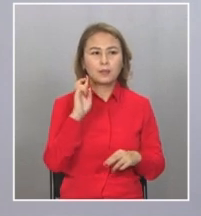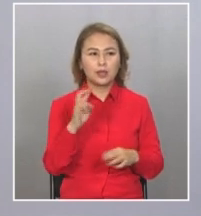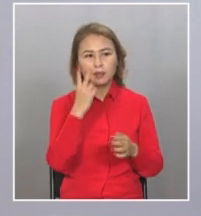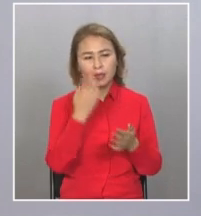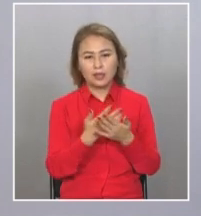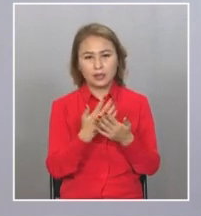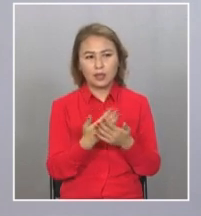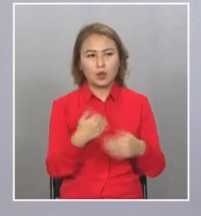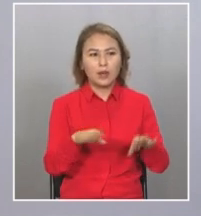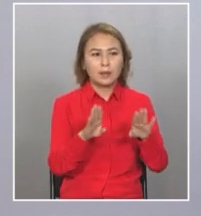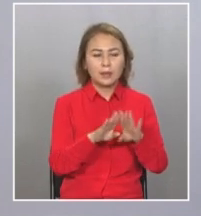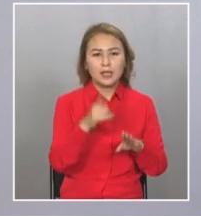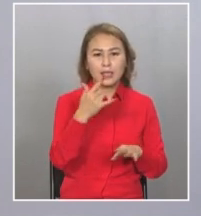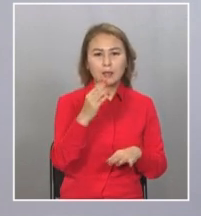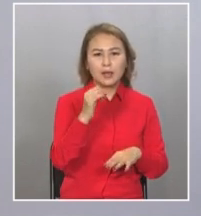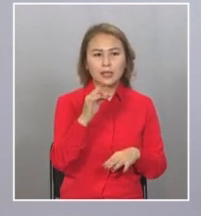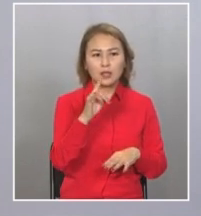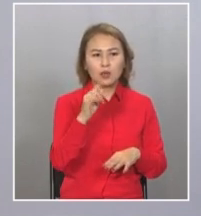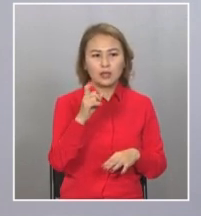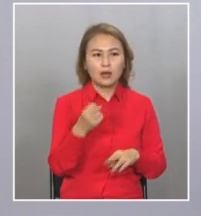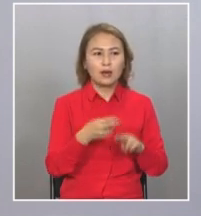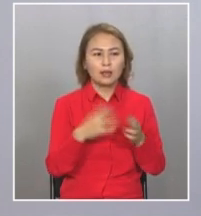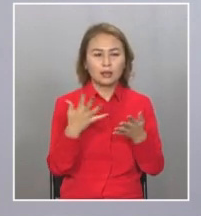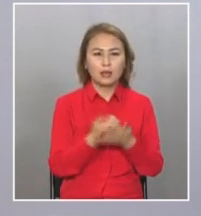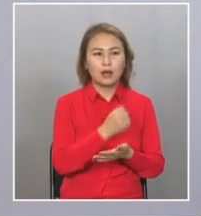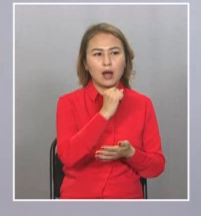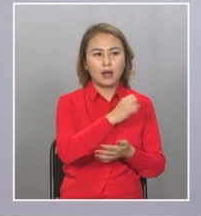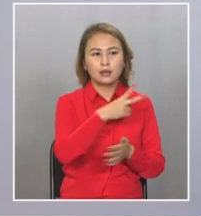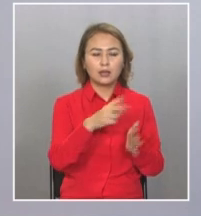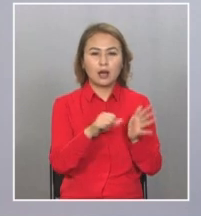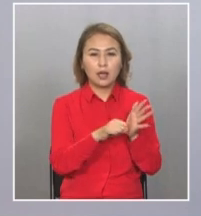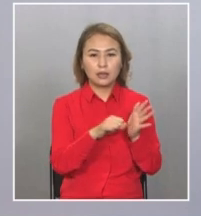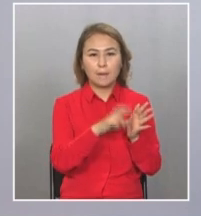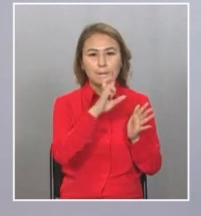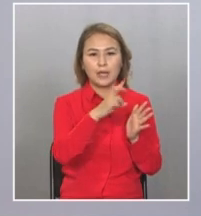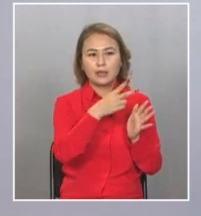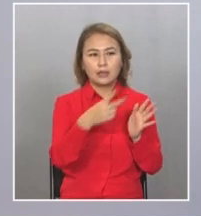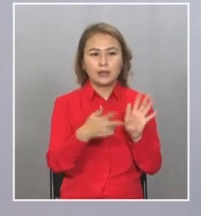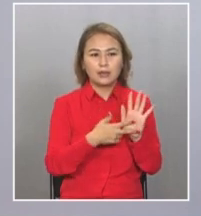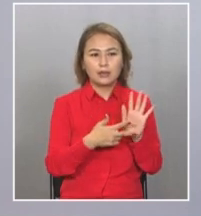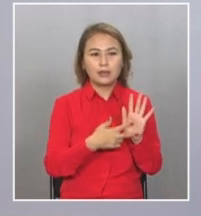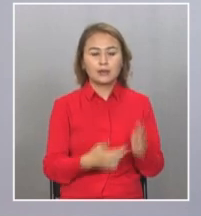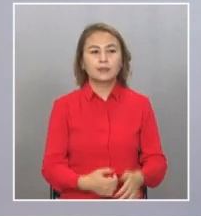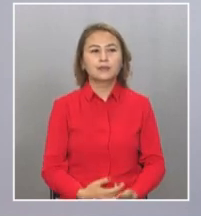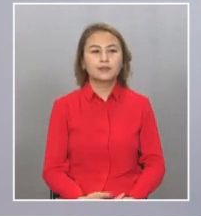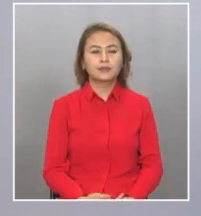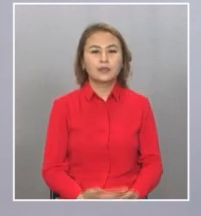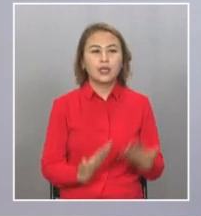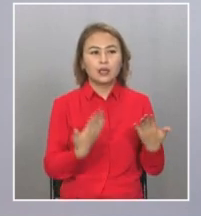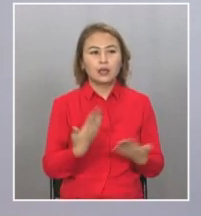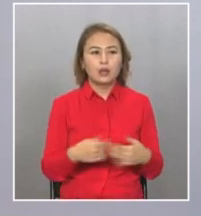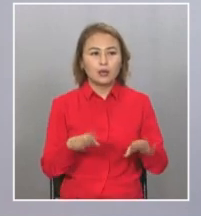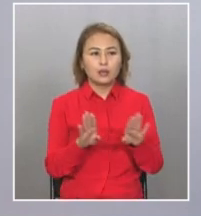берілген, оның гипотенузасын анықтаңдар. А катеті 6-ға тең, Б катеті 8-ге тең. Олай